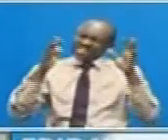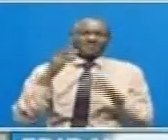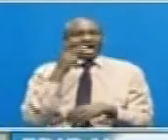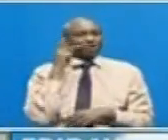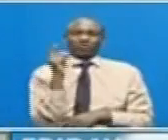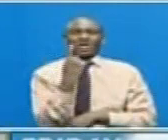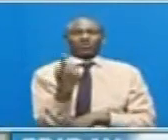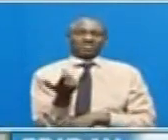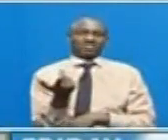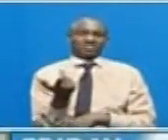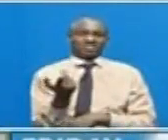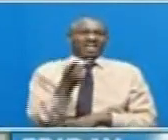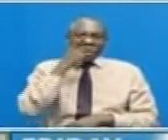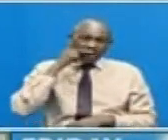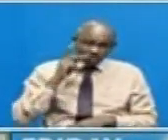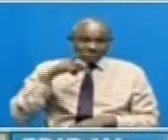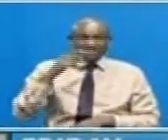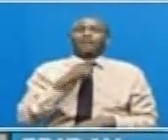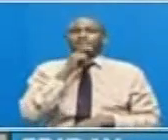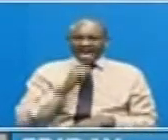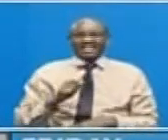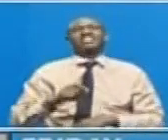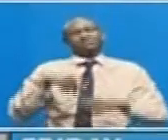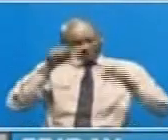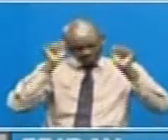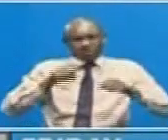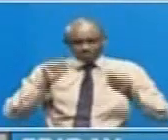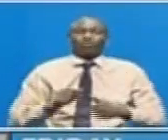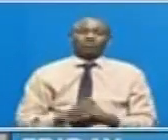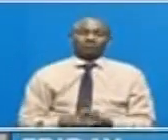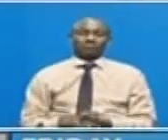Kalonzo. Kalonzo ni mwanaume na yeye anaweza.